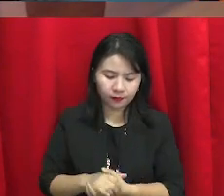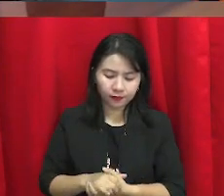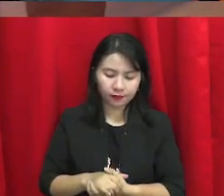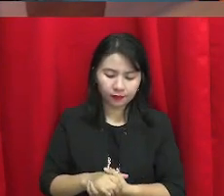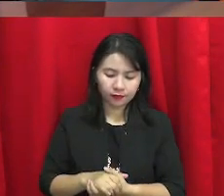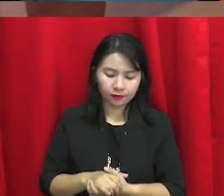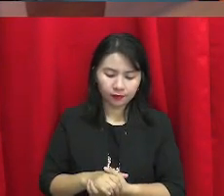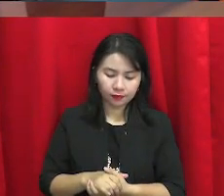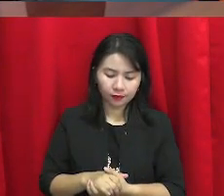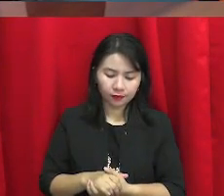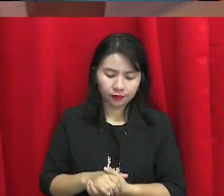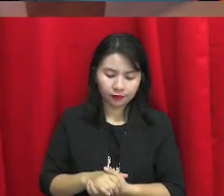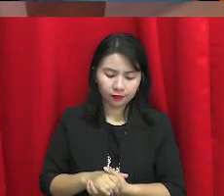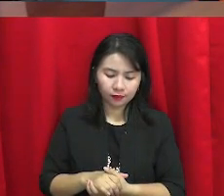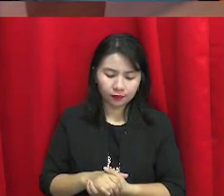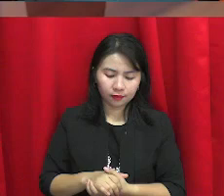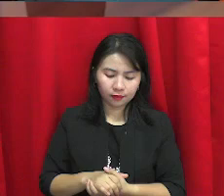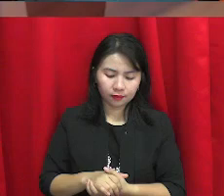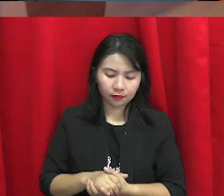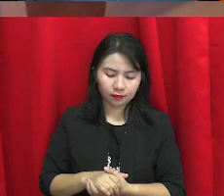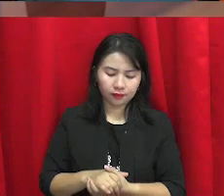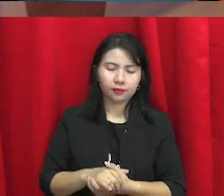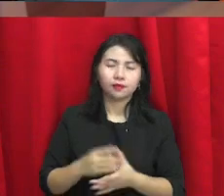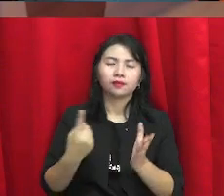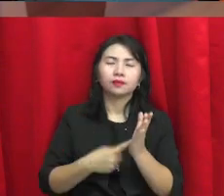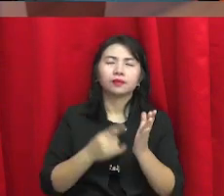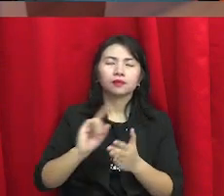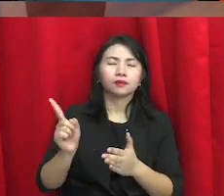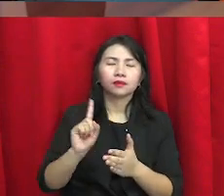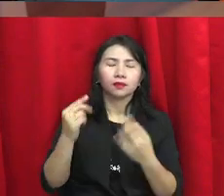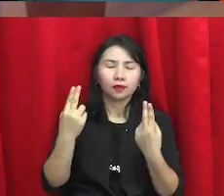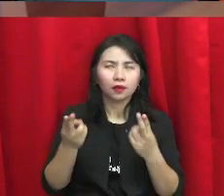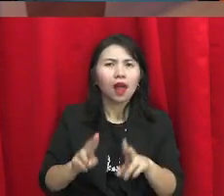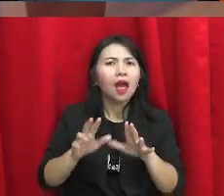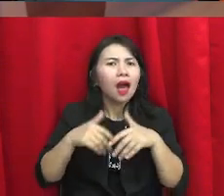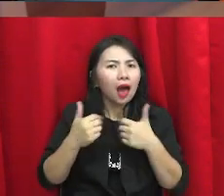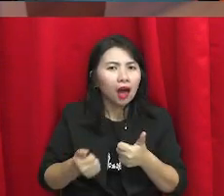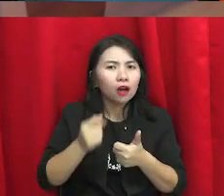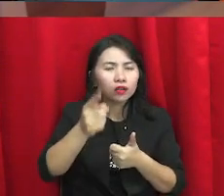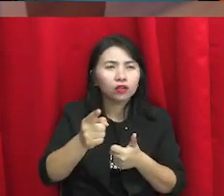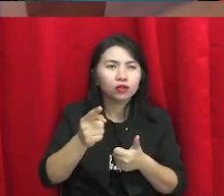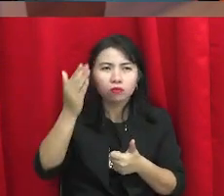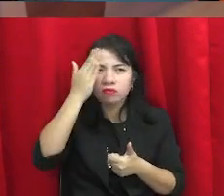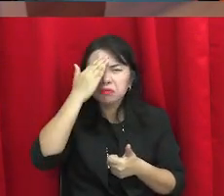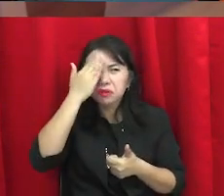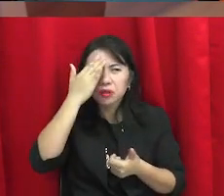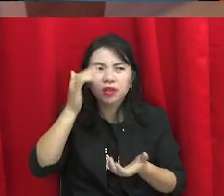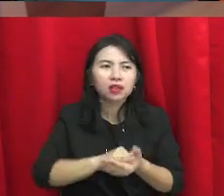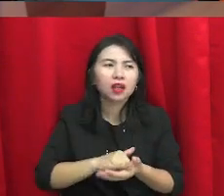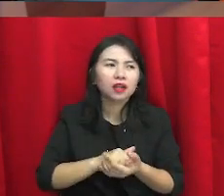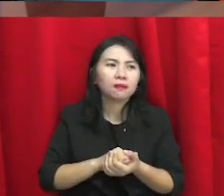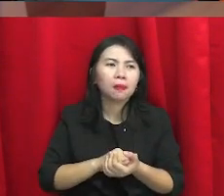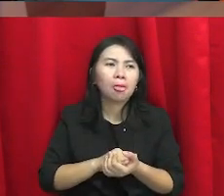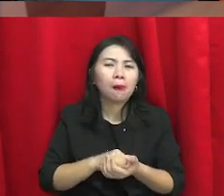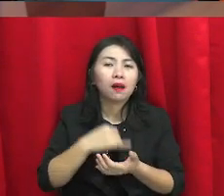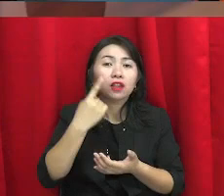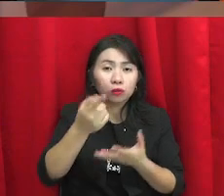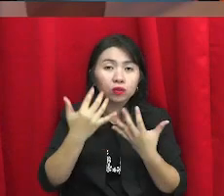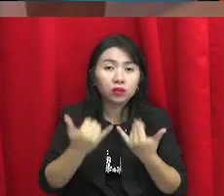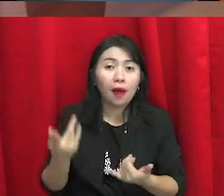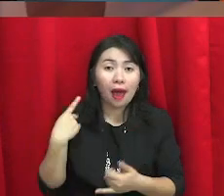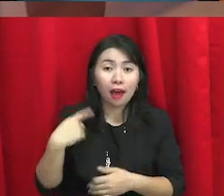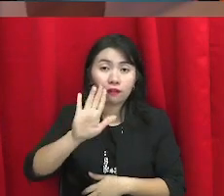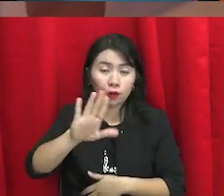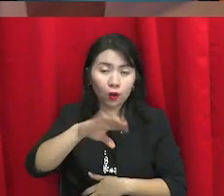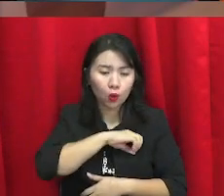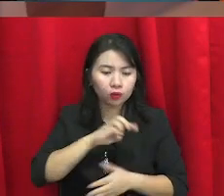kapatid. Itong ganito ang pangyayari. You see, paano nyo malalaman na insisting na kayo sa will nyo at hindi na yan ang will ng Diyos? You see,